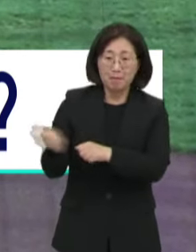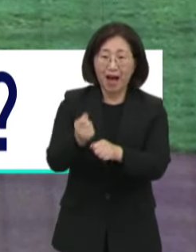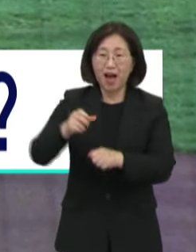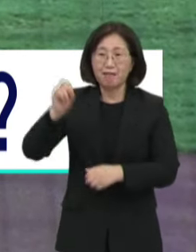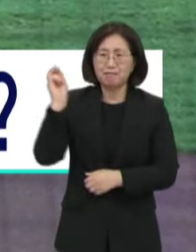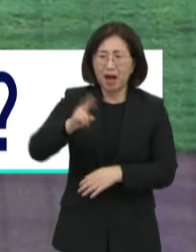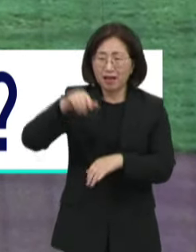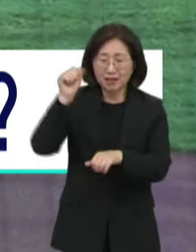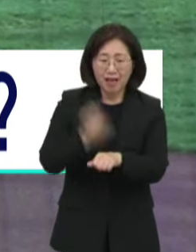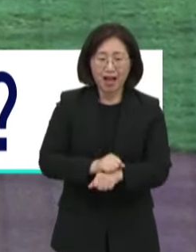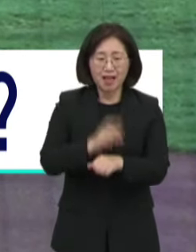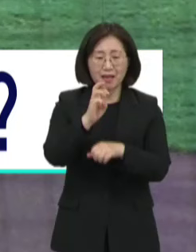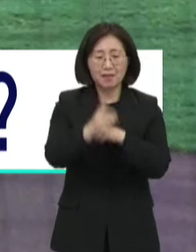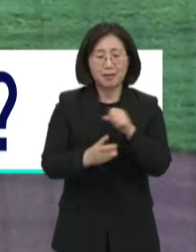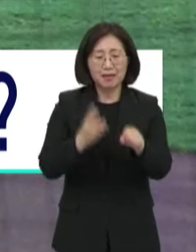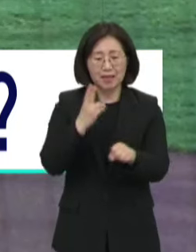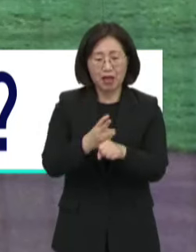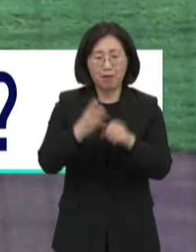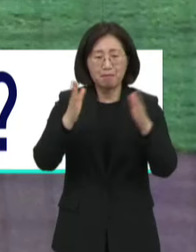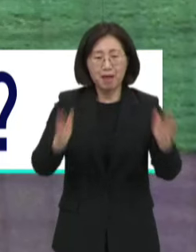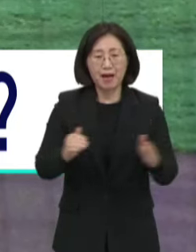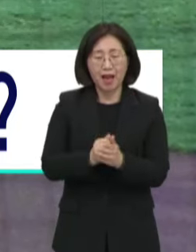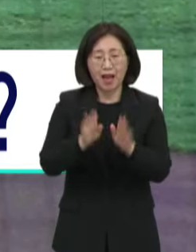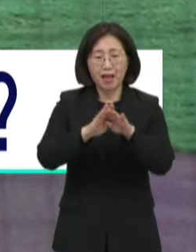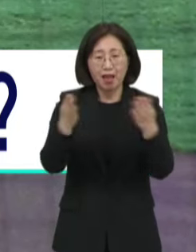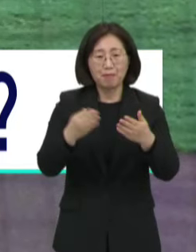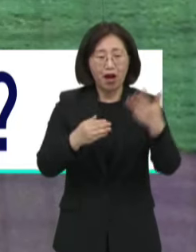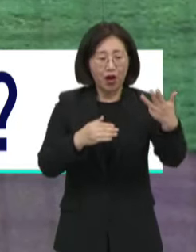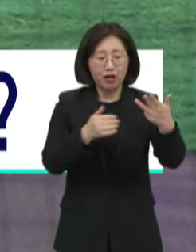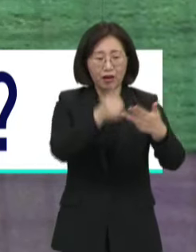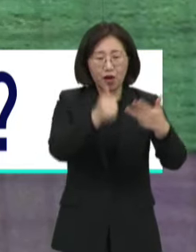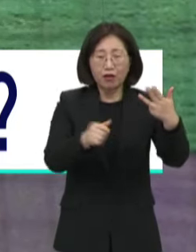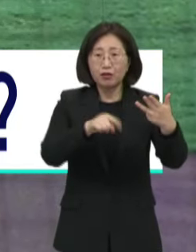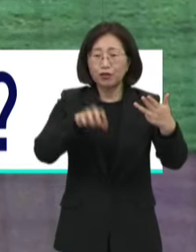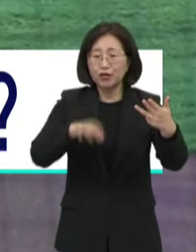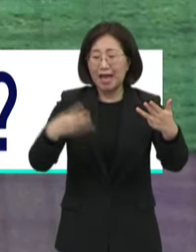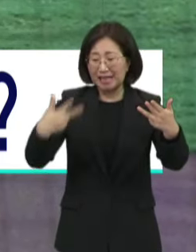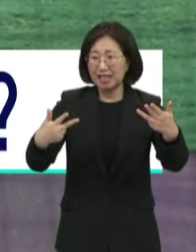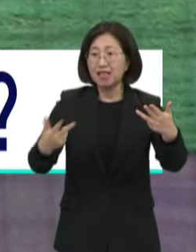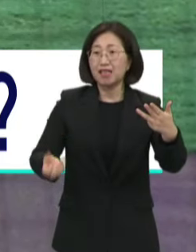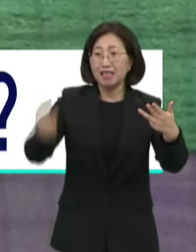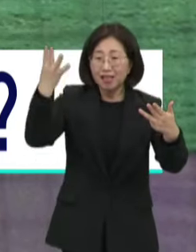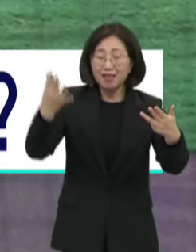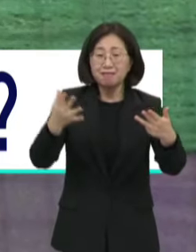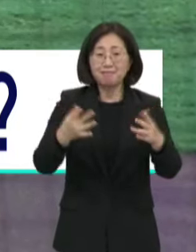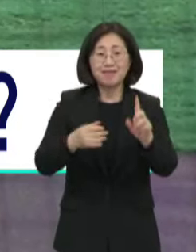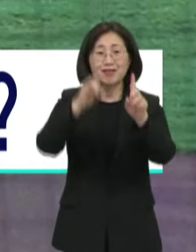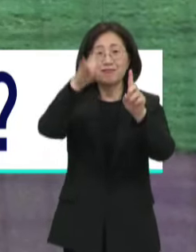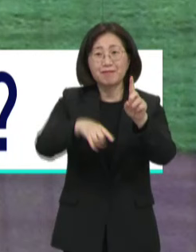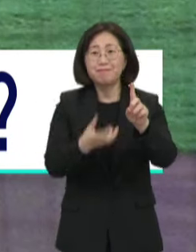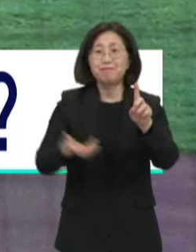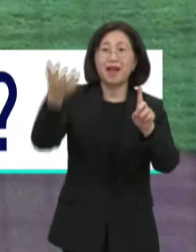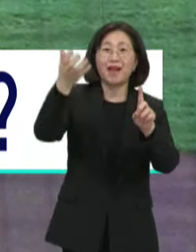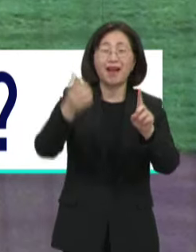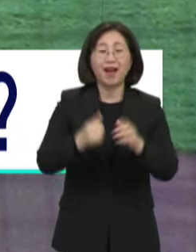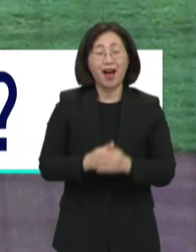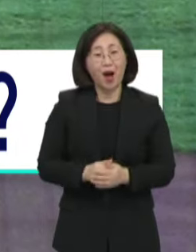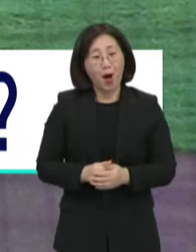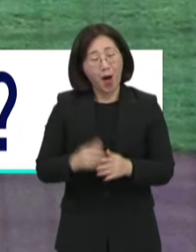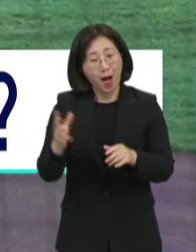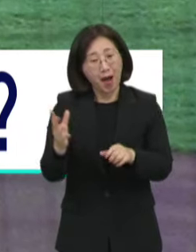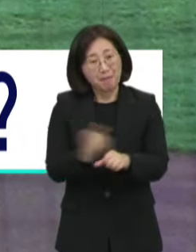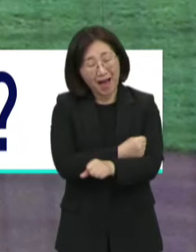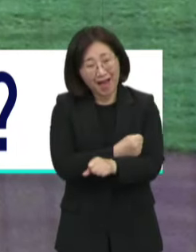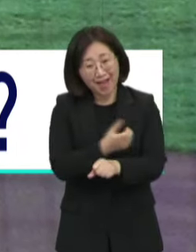속에 32년 만에 개막 8경기에서 7연승을 달리며 단독 1위에 올라있는데요. 이 놀라운